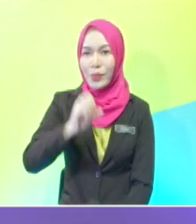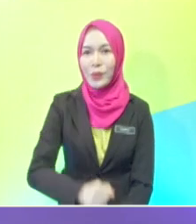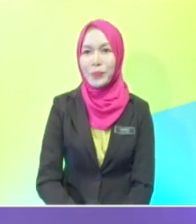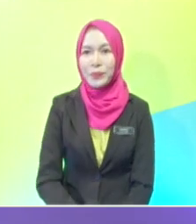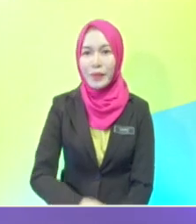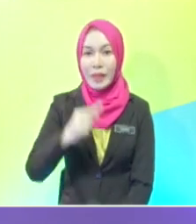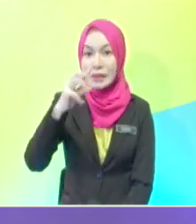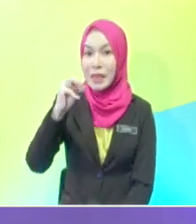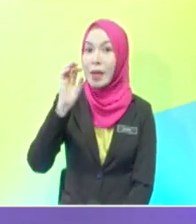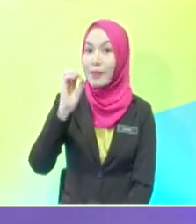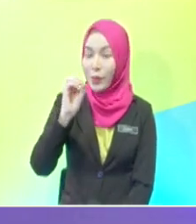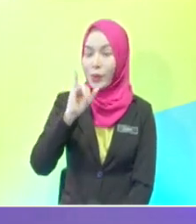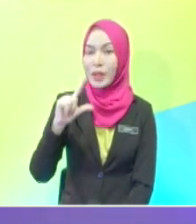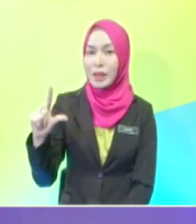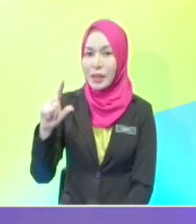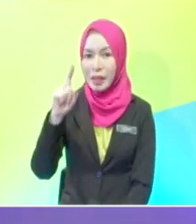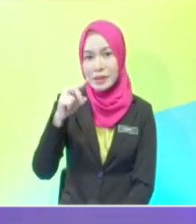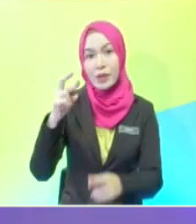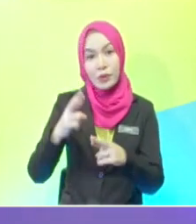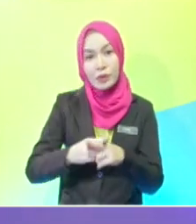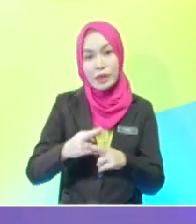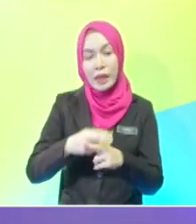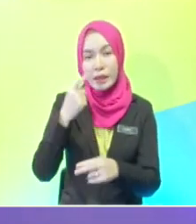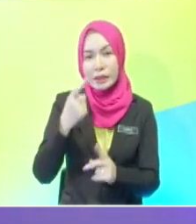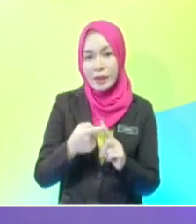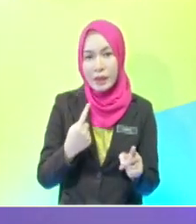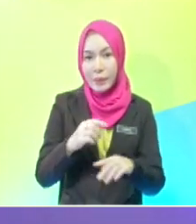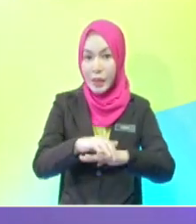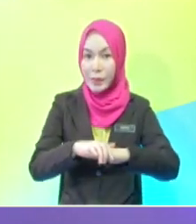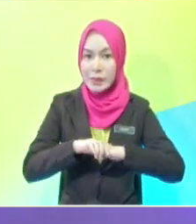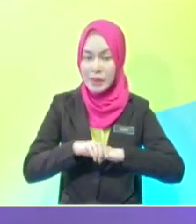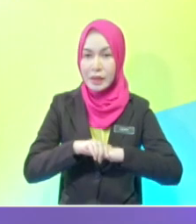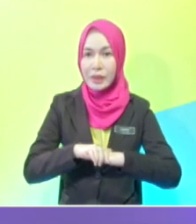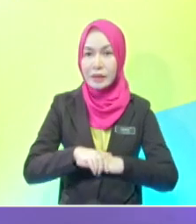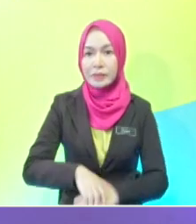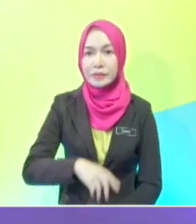sebenarnya singkatan dalam bahasa Inggris perkataan dia adalah channel